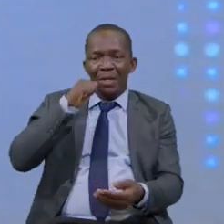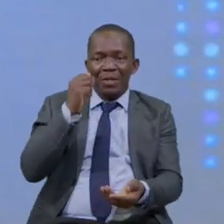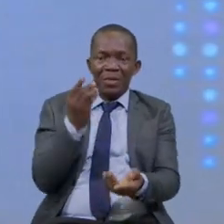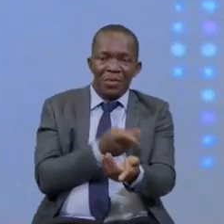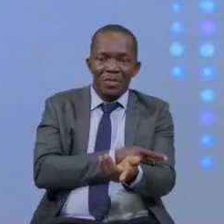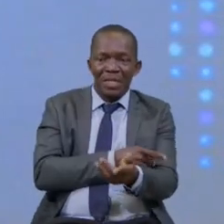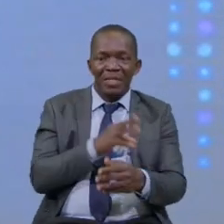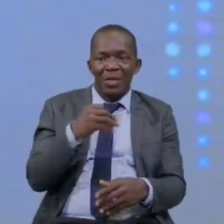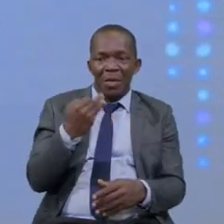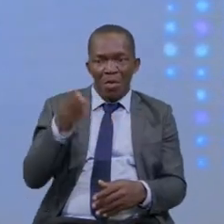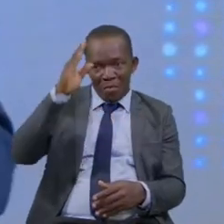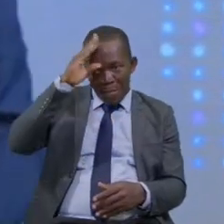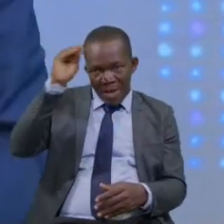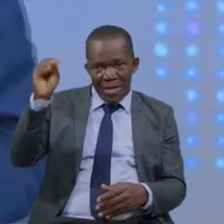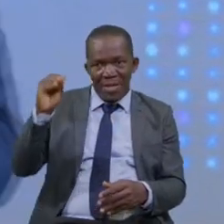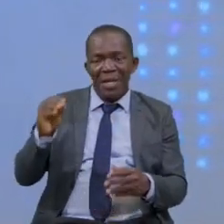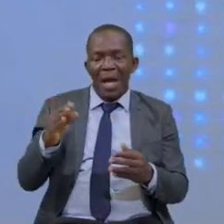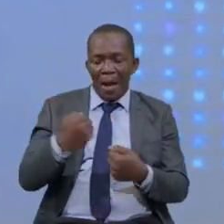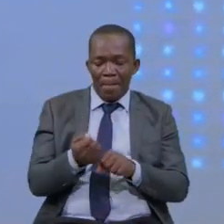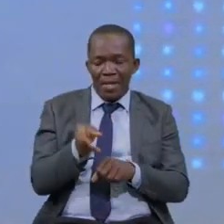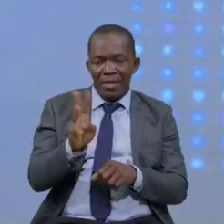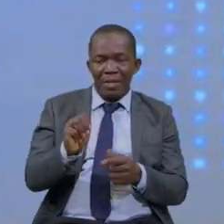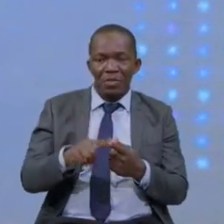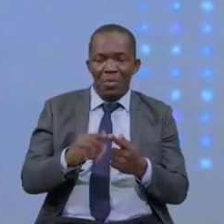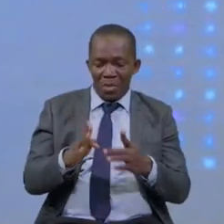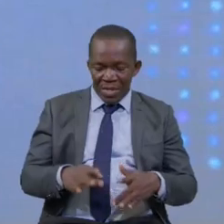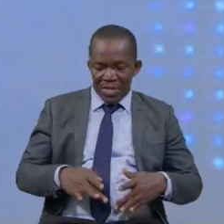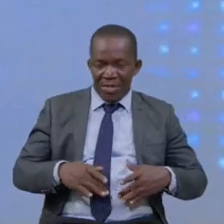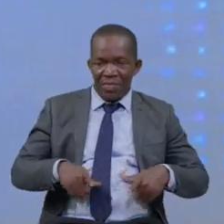à vivre comme les fils de l'homme.